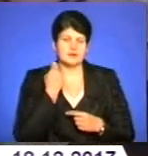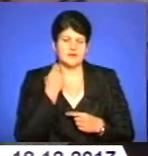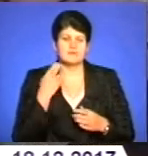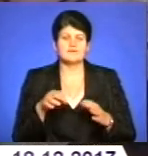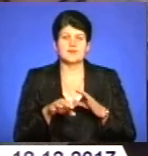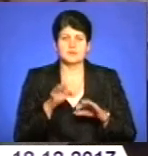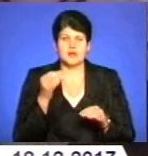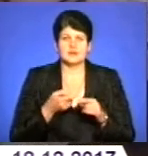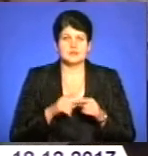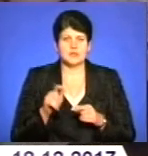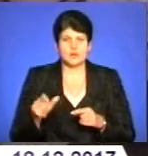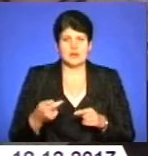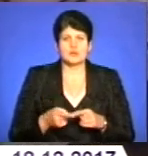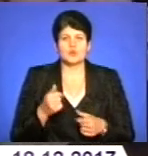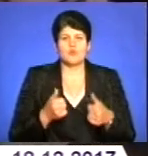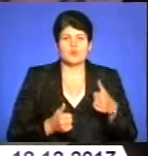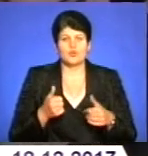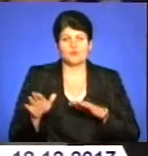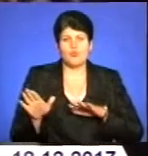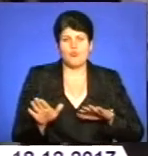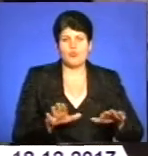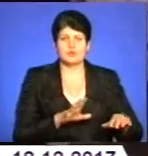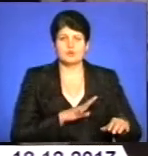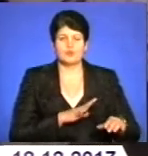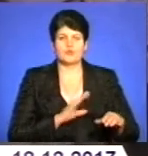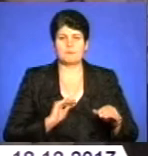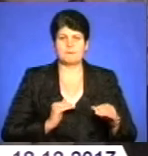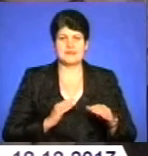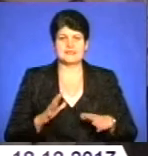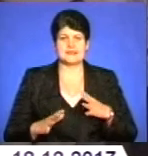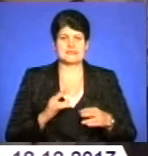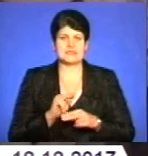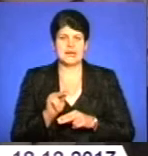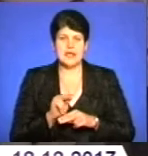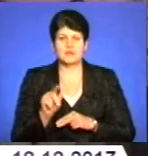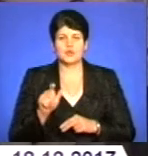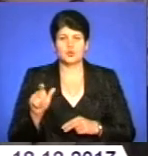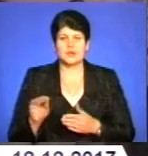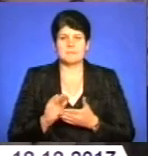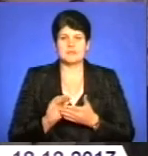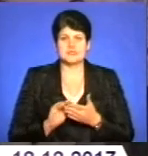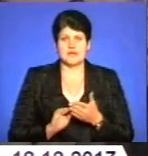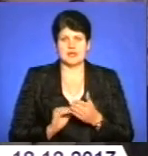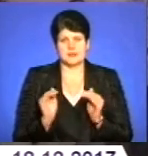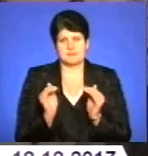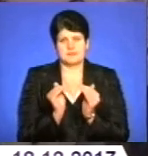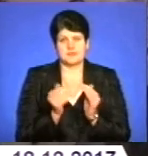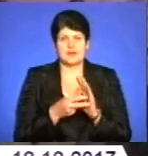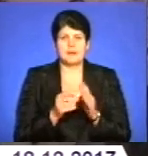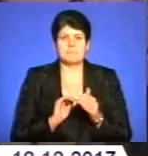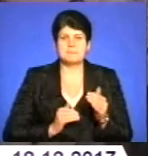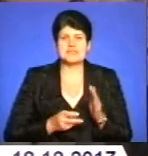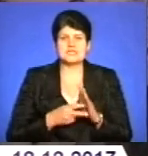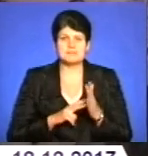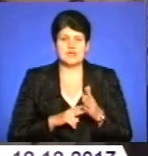людей на цьому конкурсі. Потім проходив бізнес-тренінг. Люди писали невеличкий бізнес-план, який